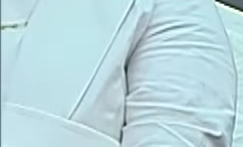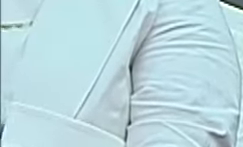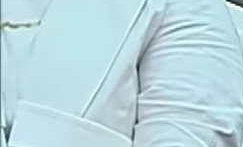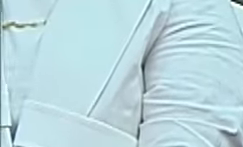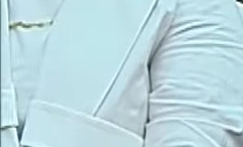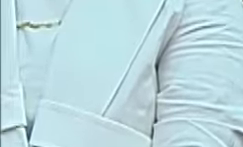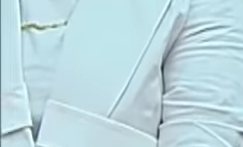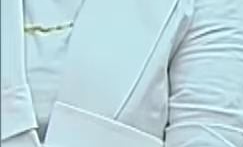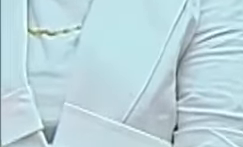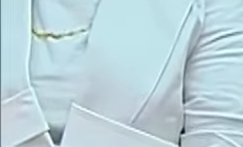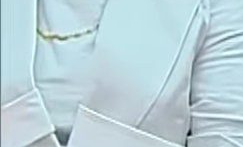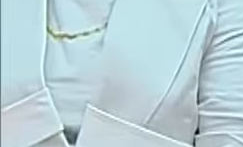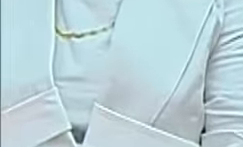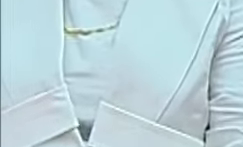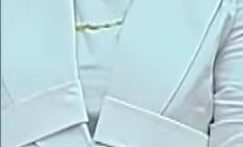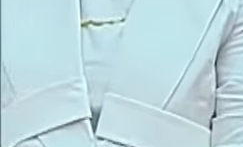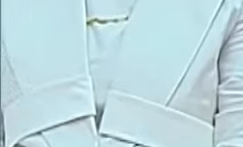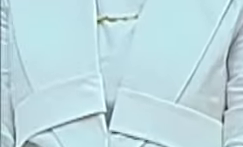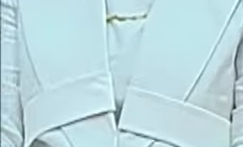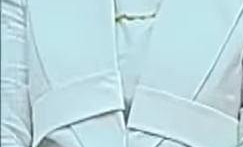لقد رسختم